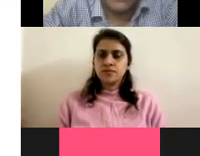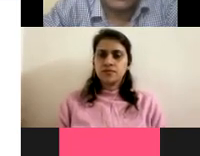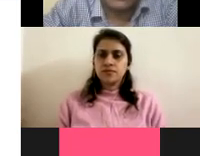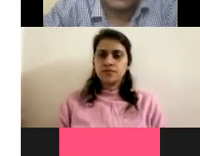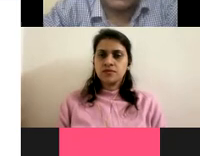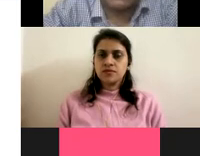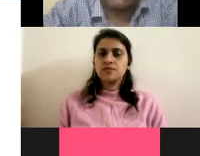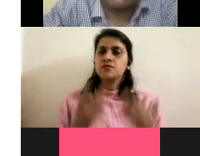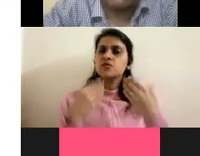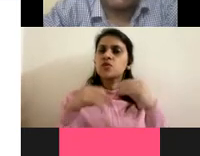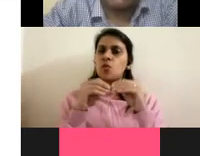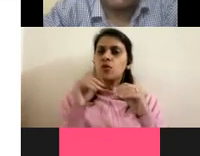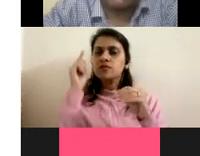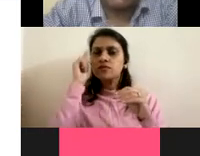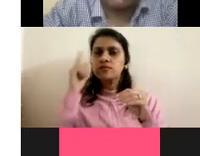Anybody else?